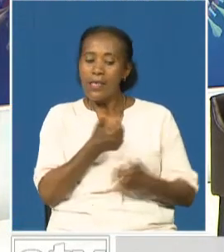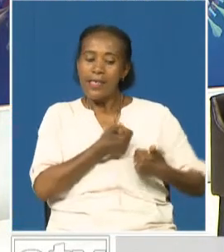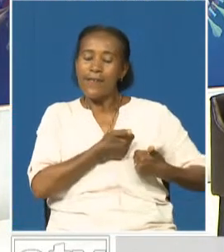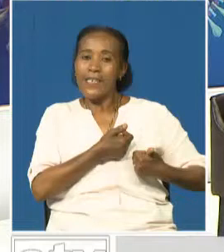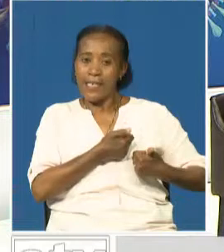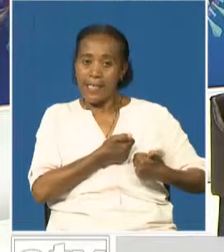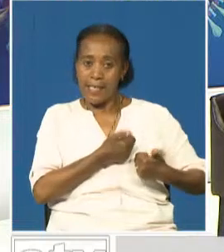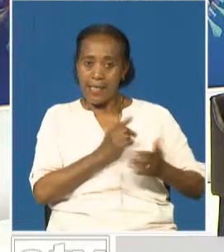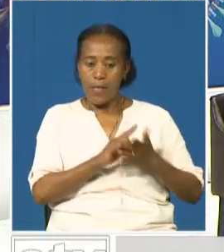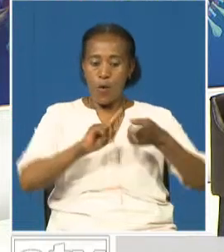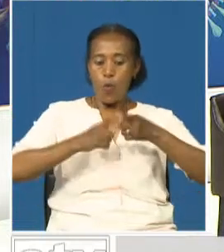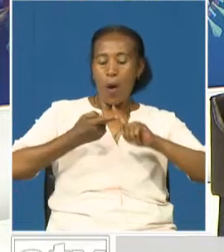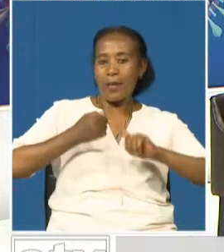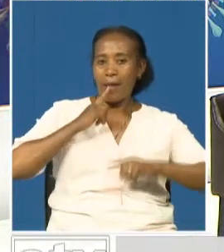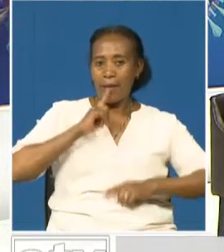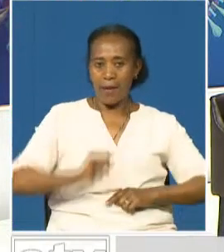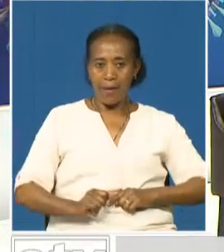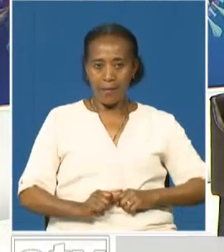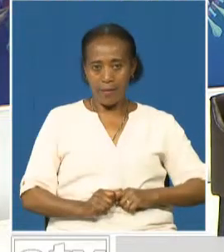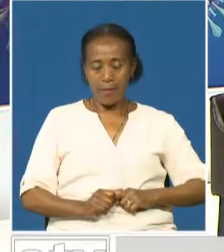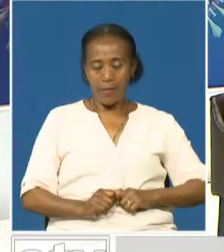የፍቅር ጓደኝነት